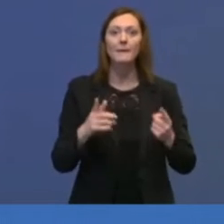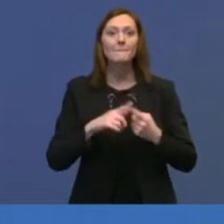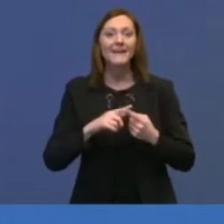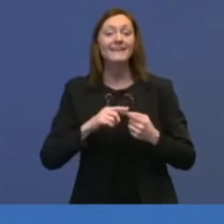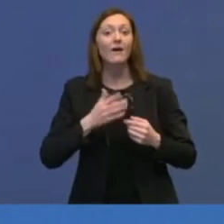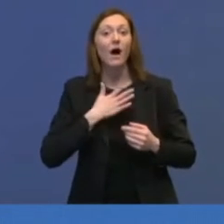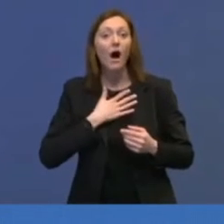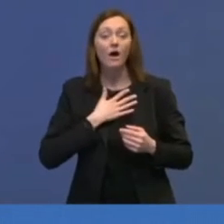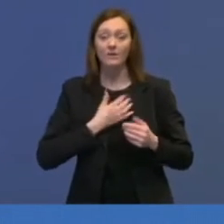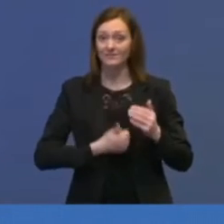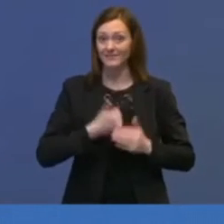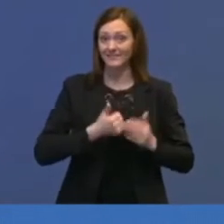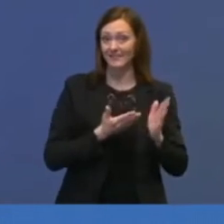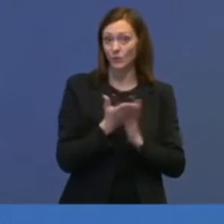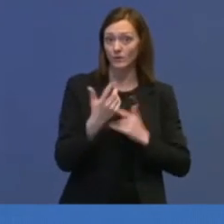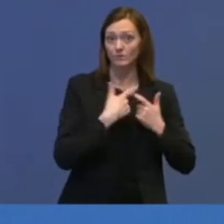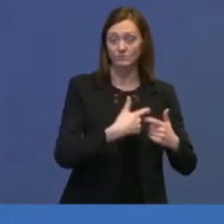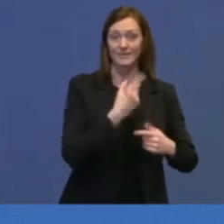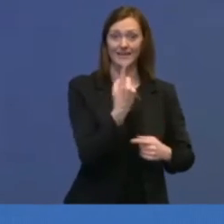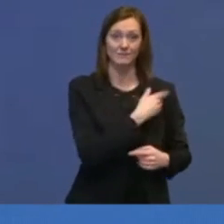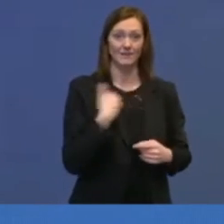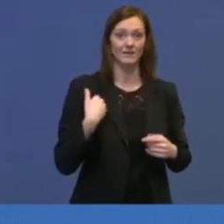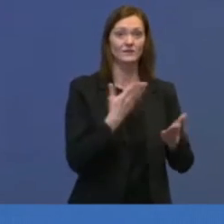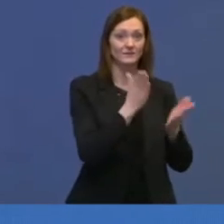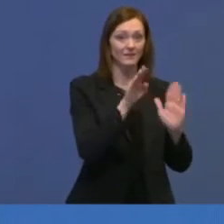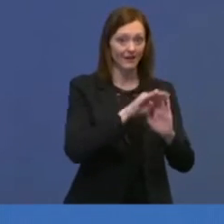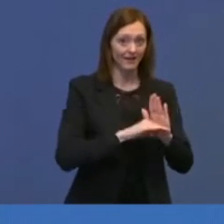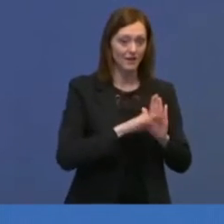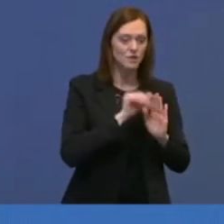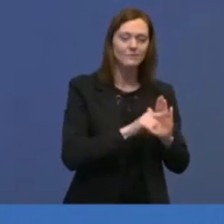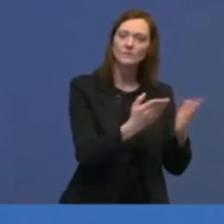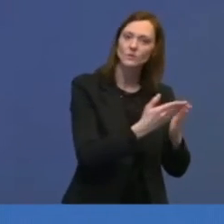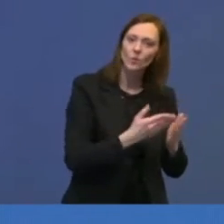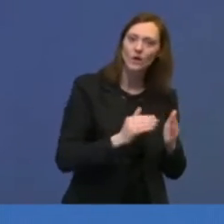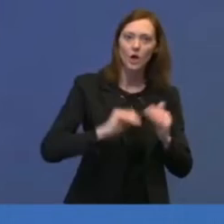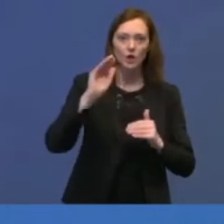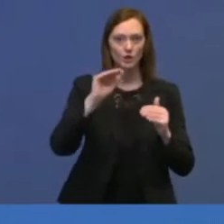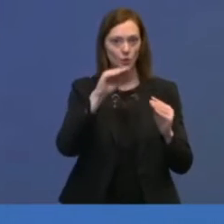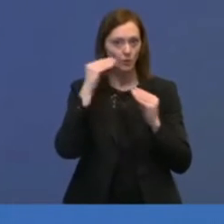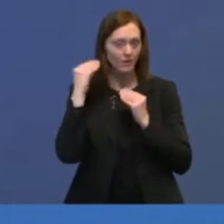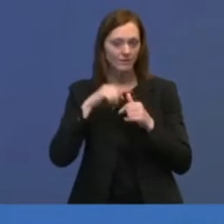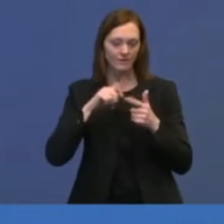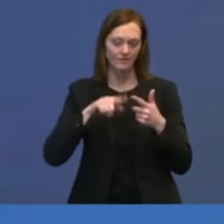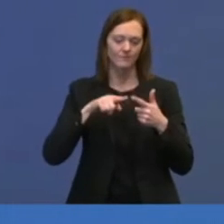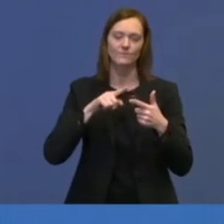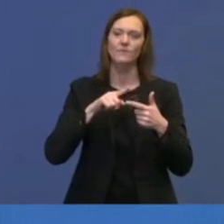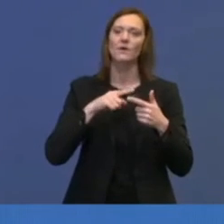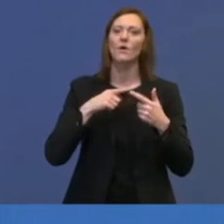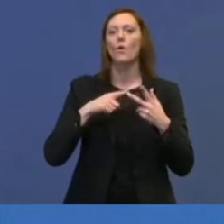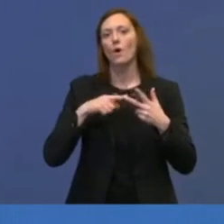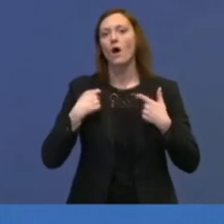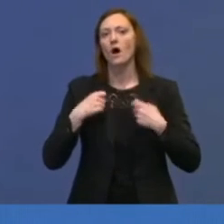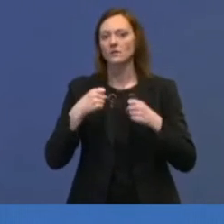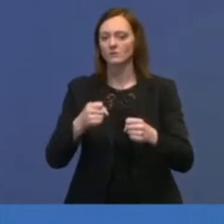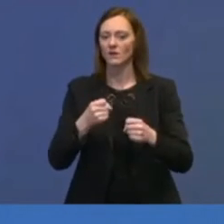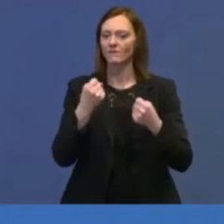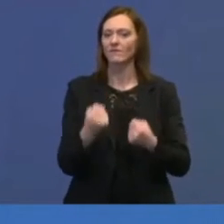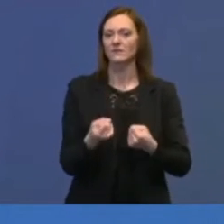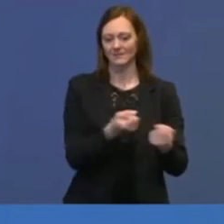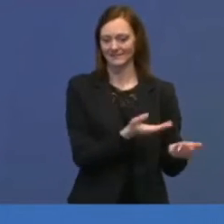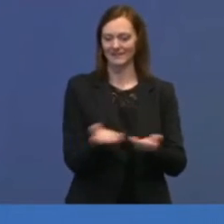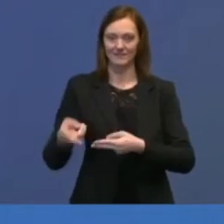xayiradaha mitirka waxa laga daafayaysku lada gobaha waxparashada sara iya qabanqaaboyinku qofku hela yo kursi ukaar ah